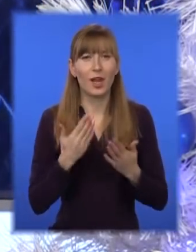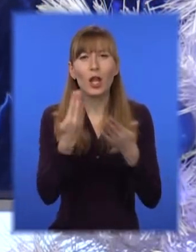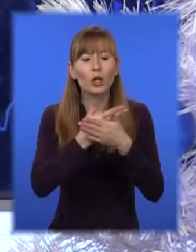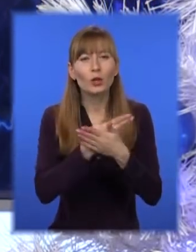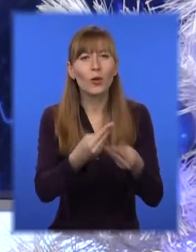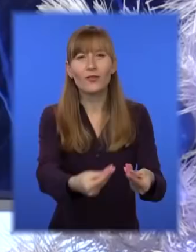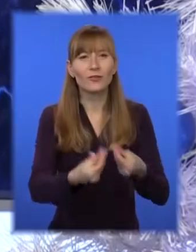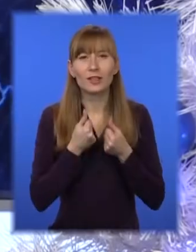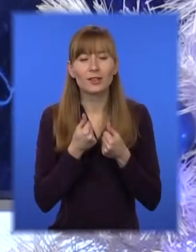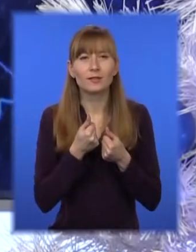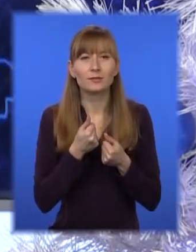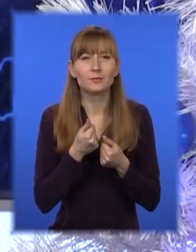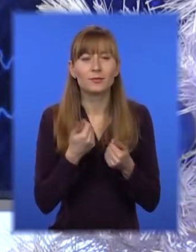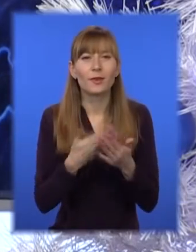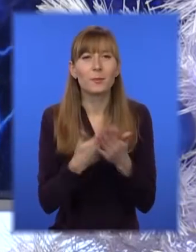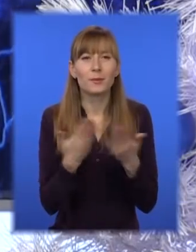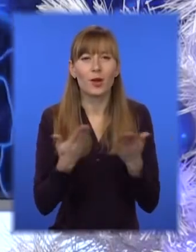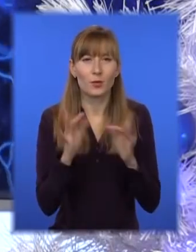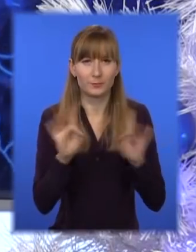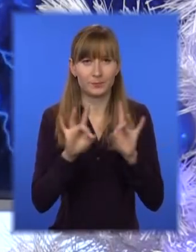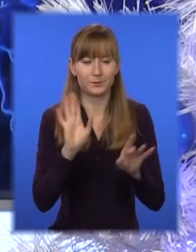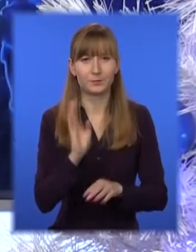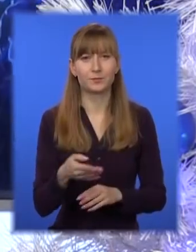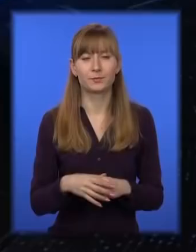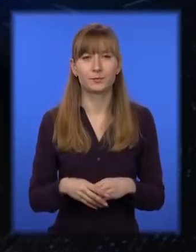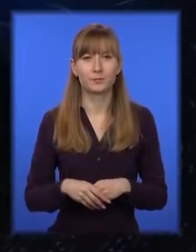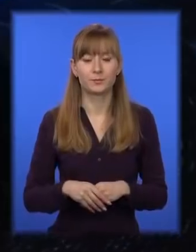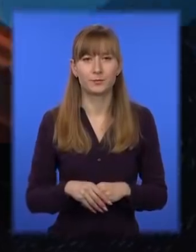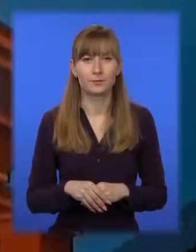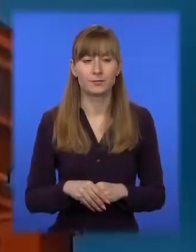Про кіно, яке надихає на дива, розповість Галина Ганзенко.